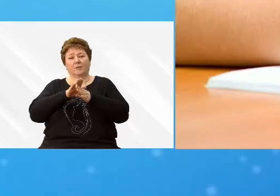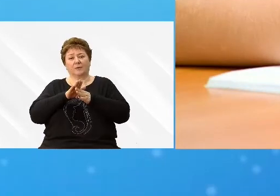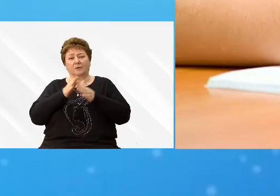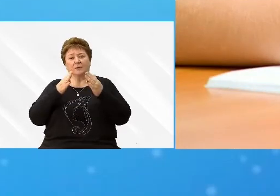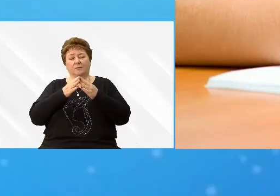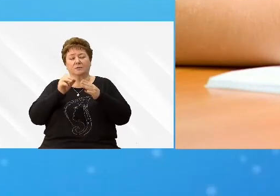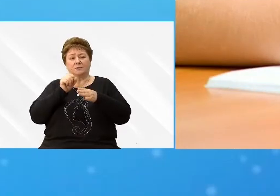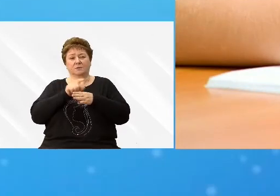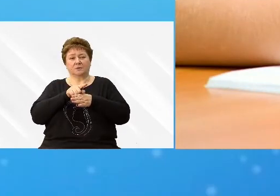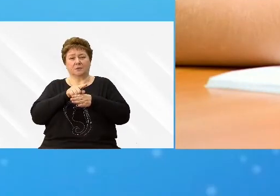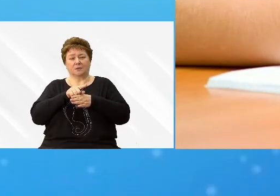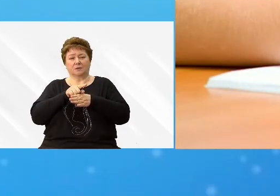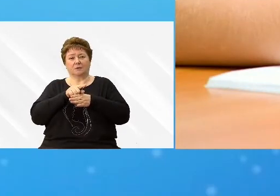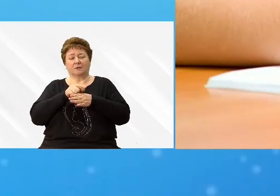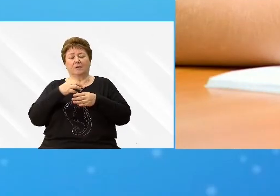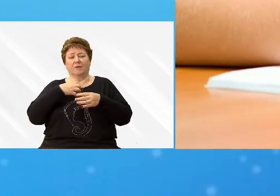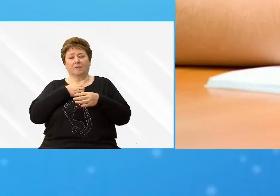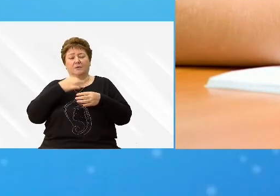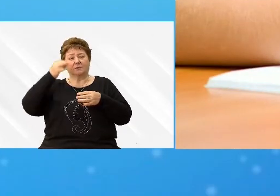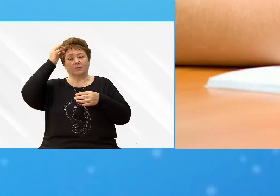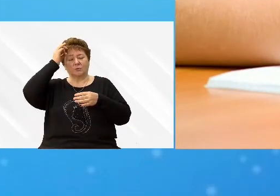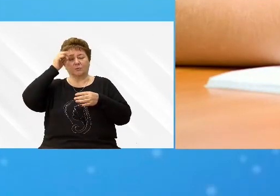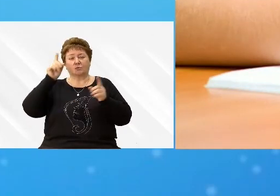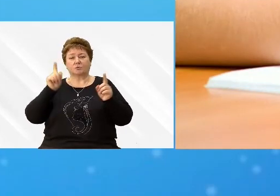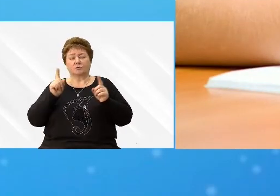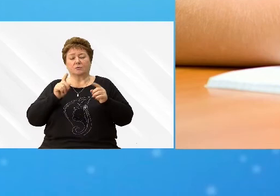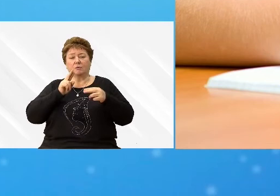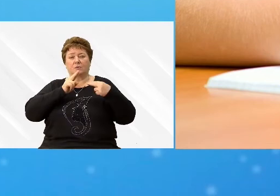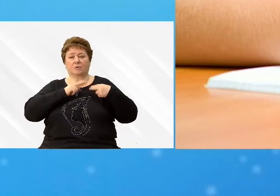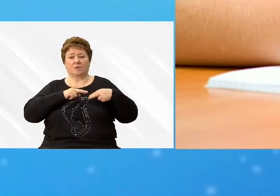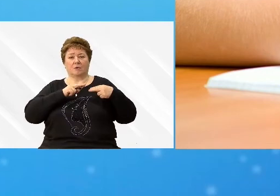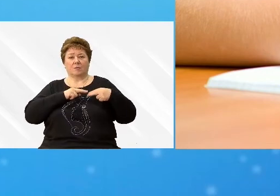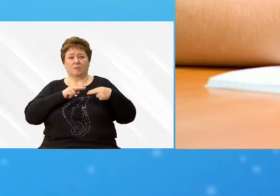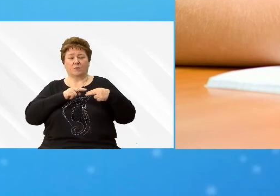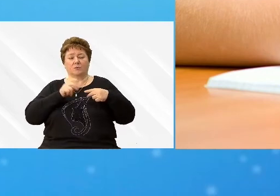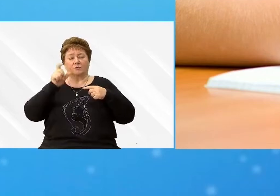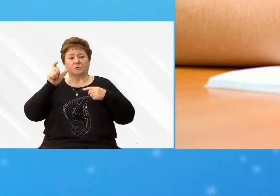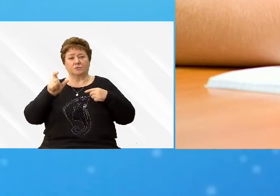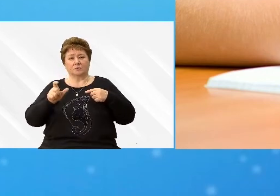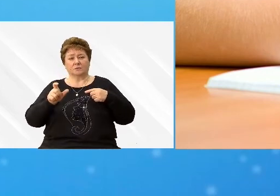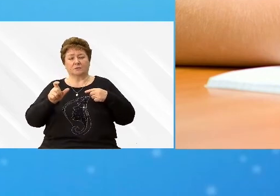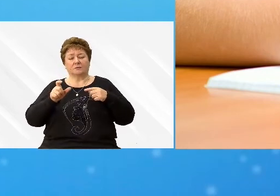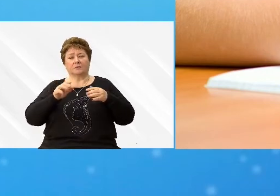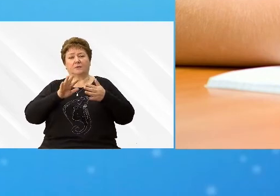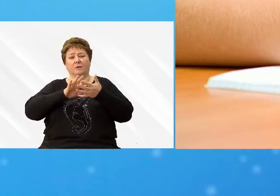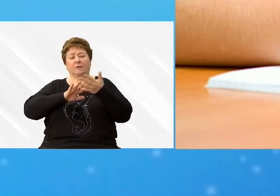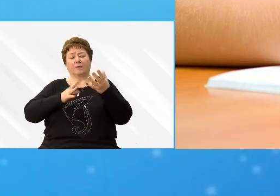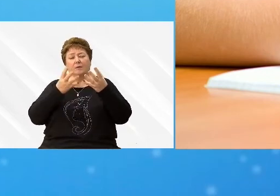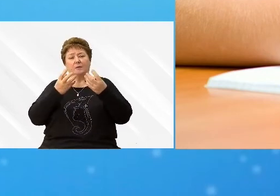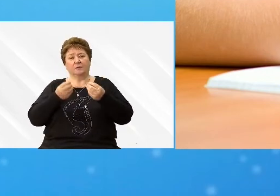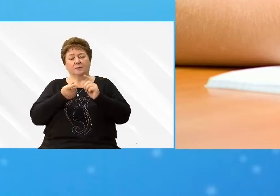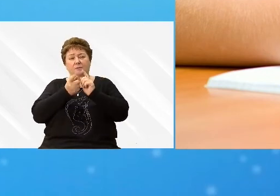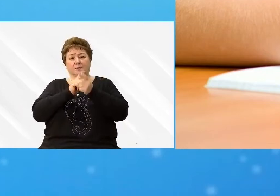домашних заданий важно помнить что работоспособность человека в течение дня меняется